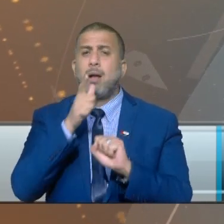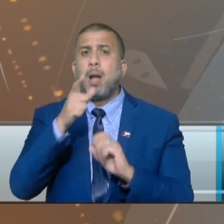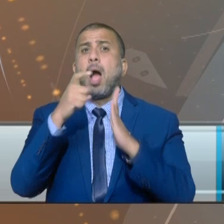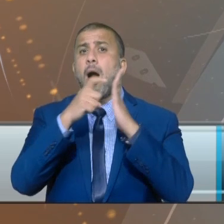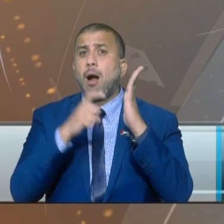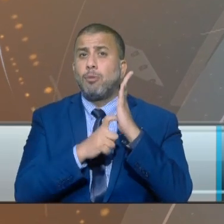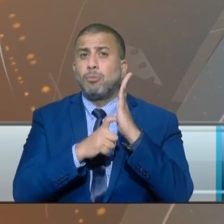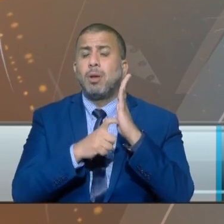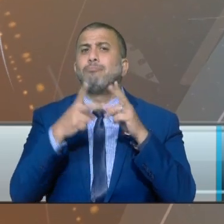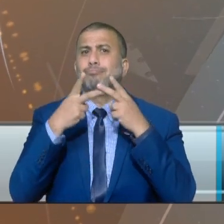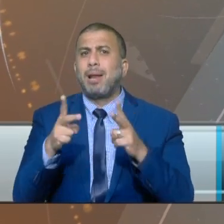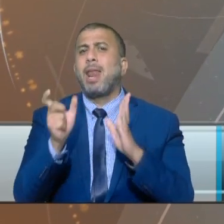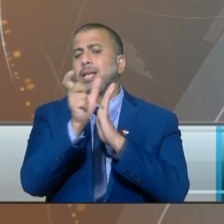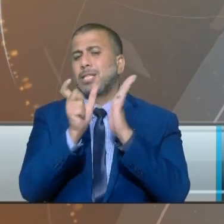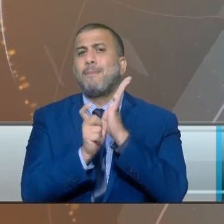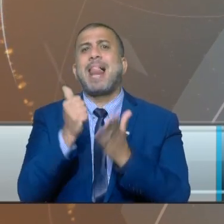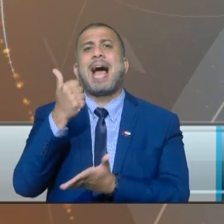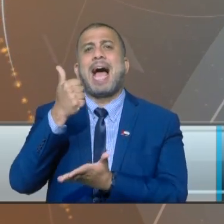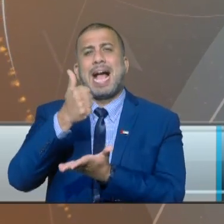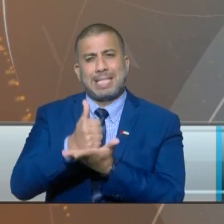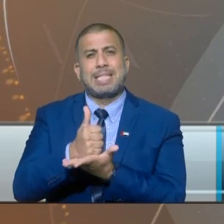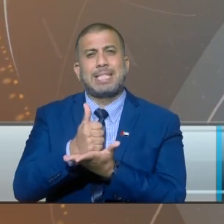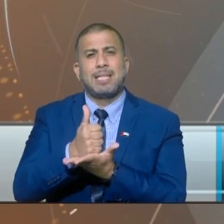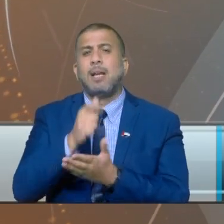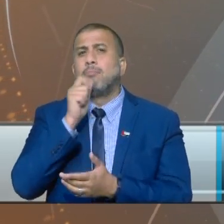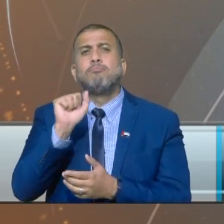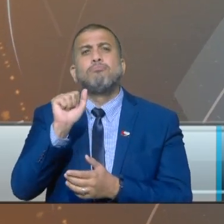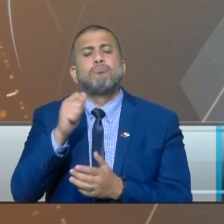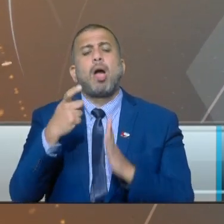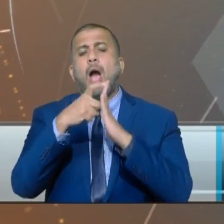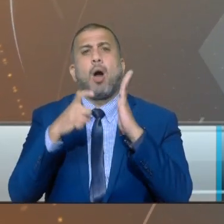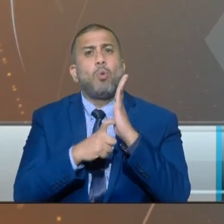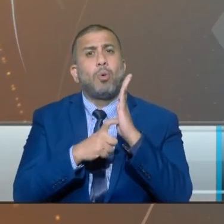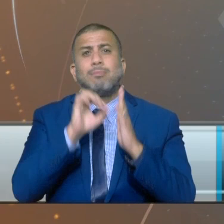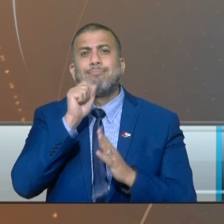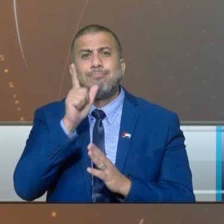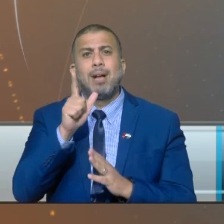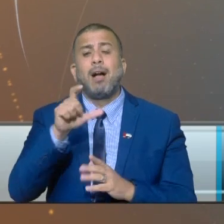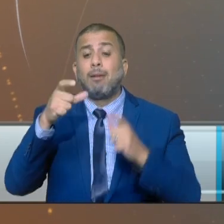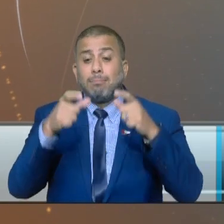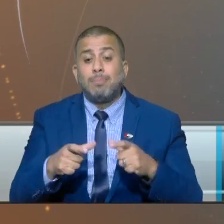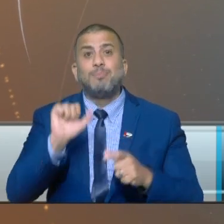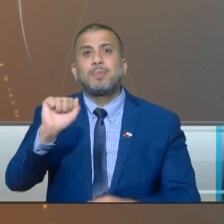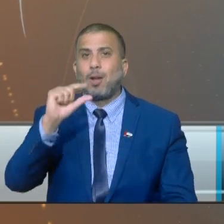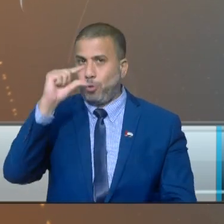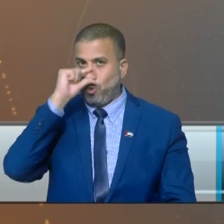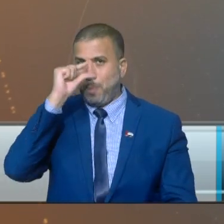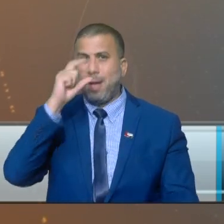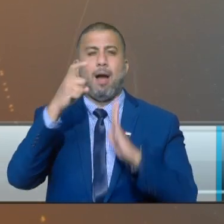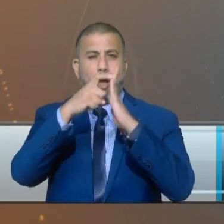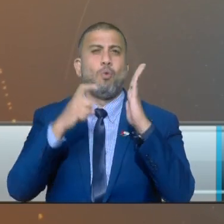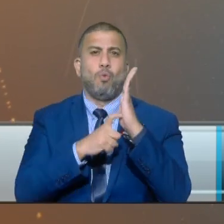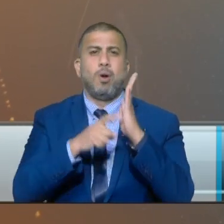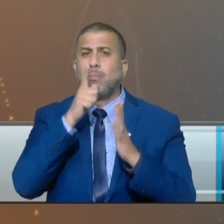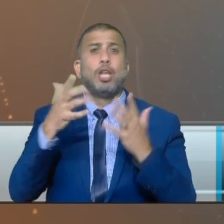وفقا لاحكام قانون انشائها ونظامها الاساسي والتشريعات الساريه في اماره وتشمل